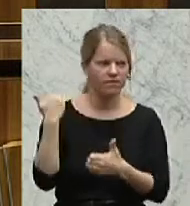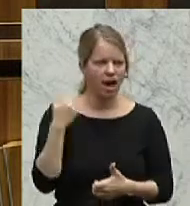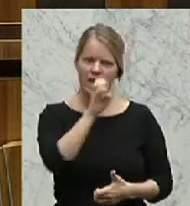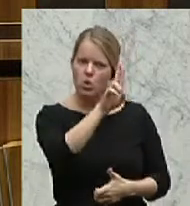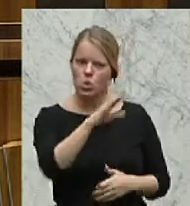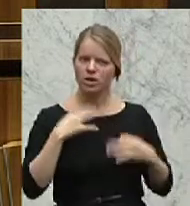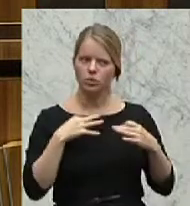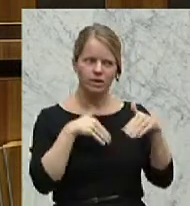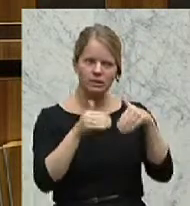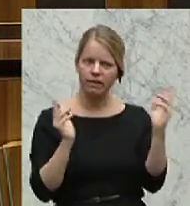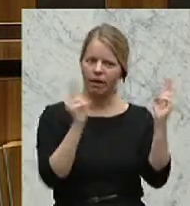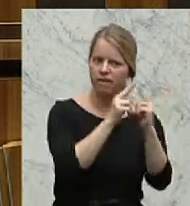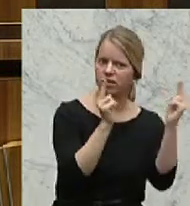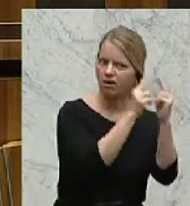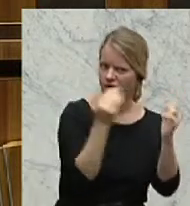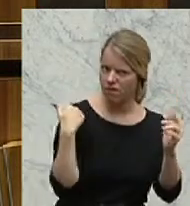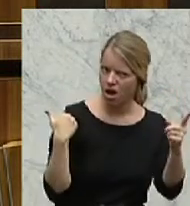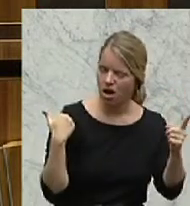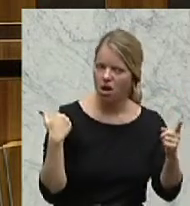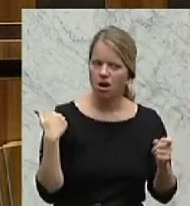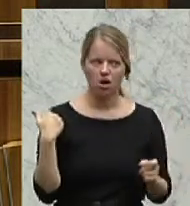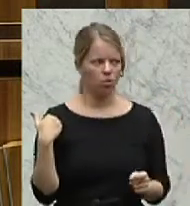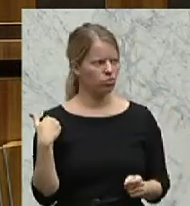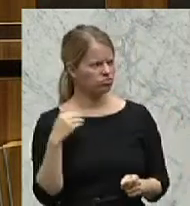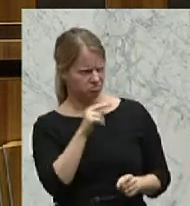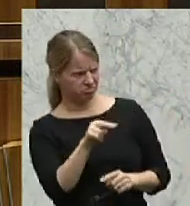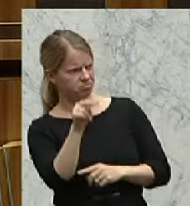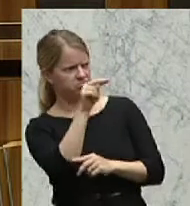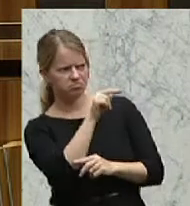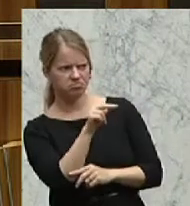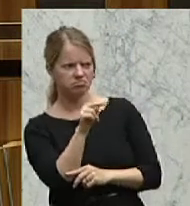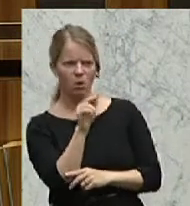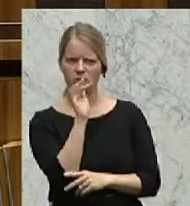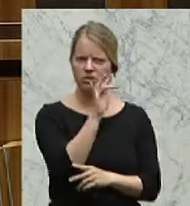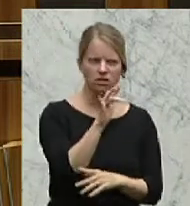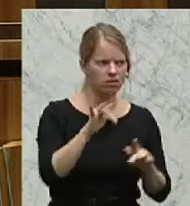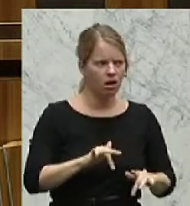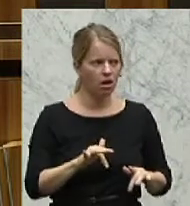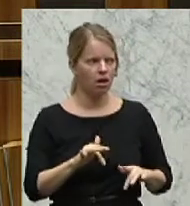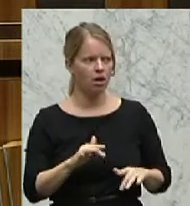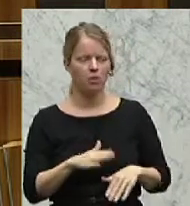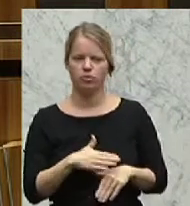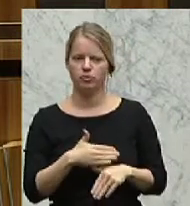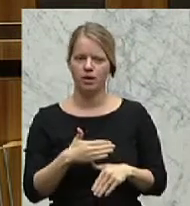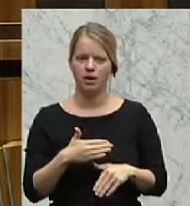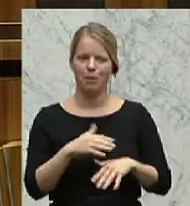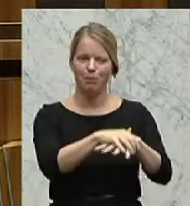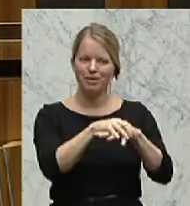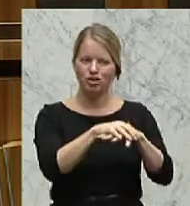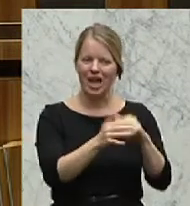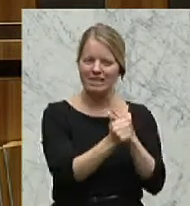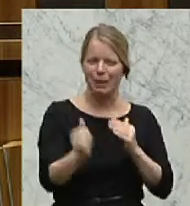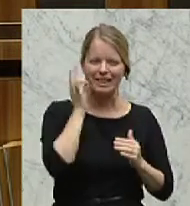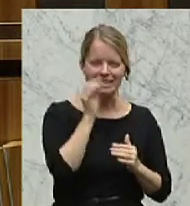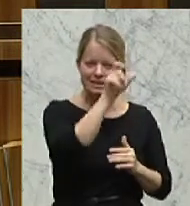EU, das auch teilweise von sehr, sehr kritisch beäugt worden ist. So spricht beispielsweise eine britische